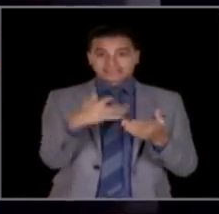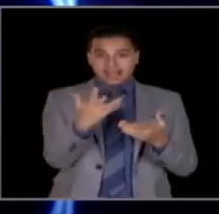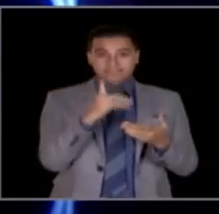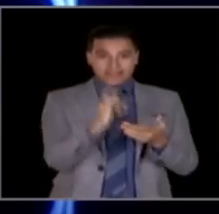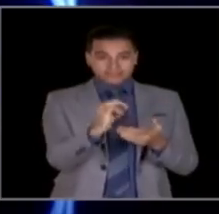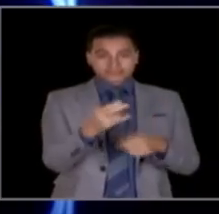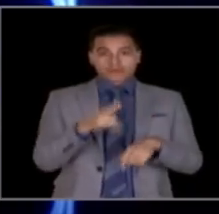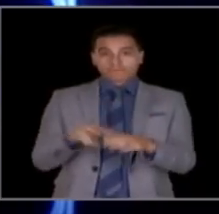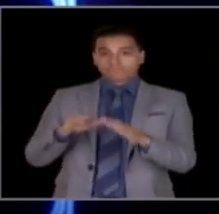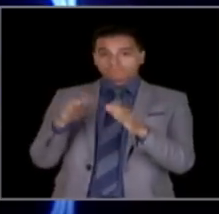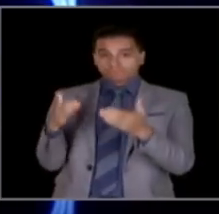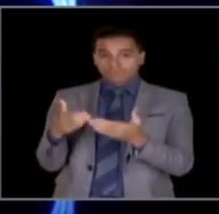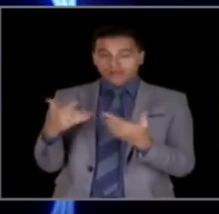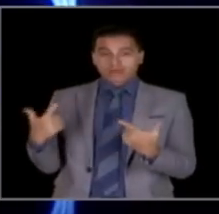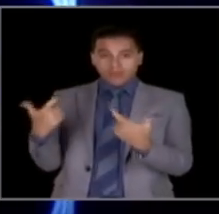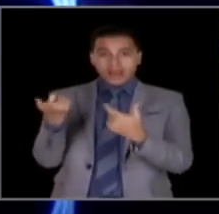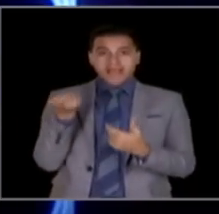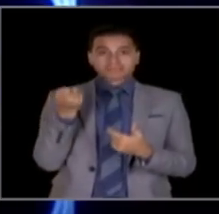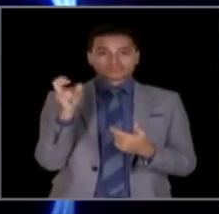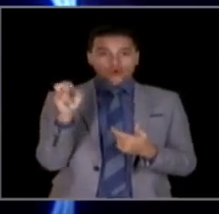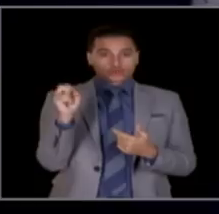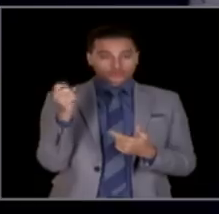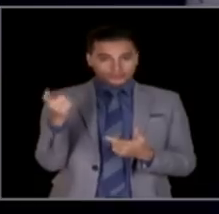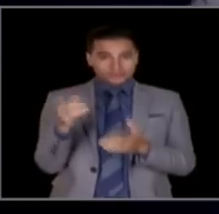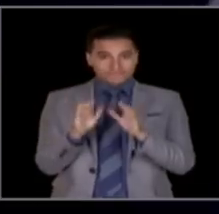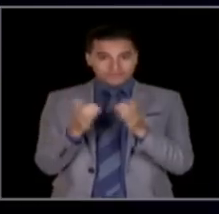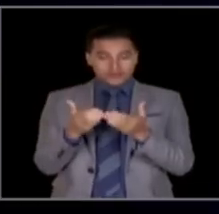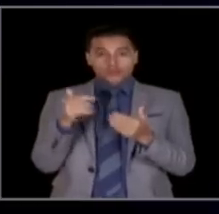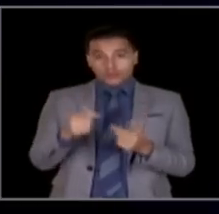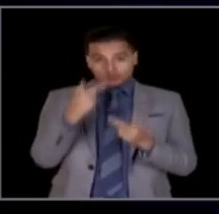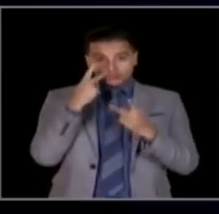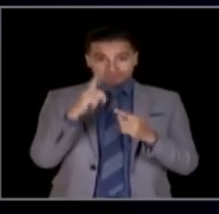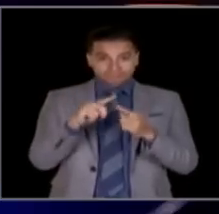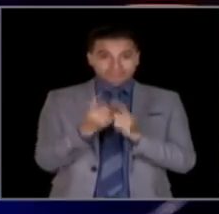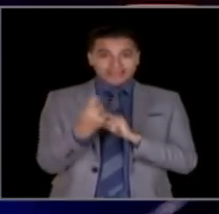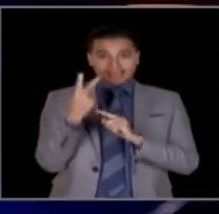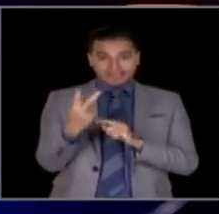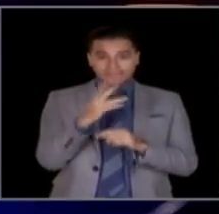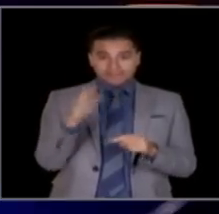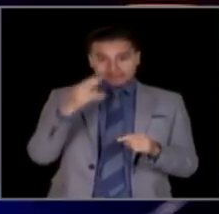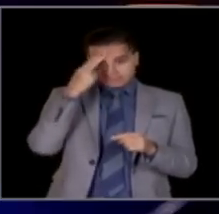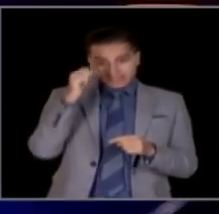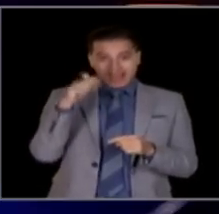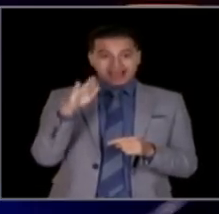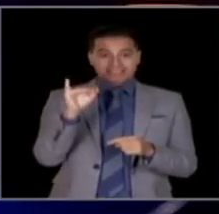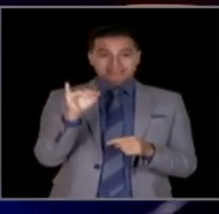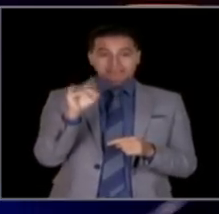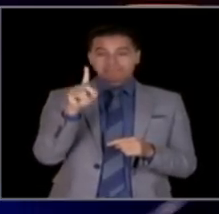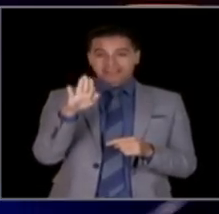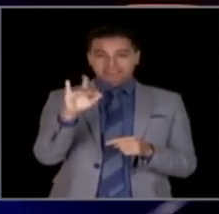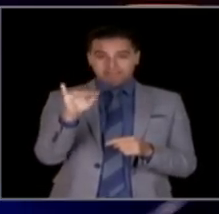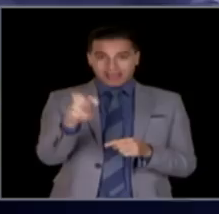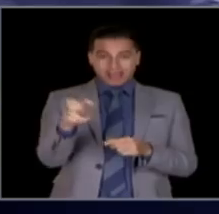50 وفايترز 25. فايترز عندنا تغييرين، أسماء يسري